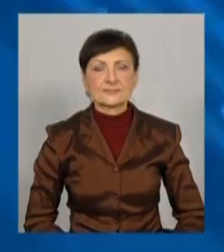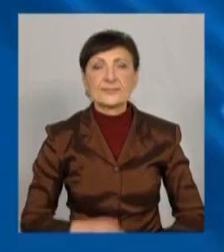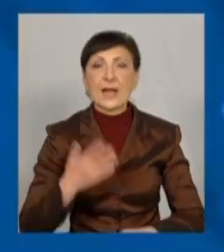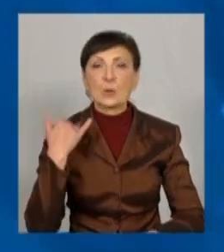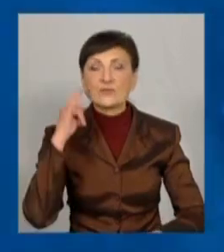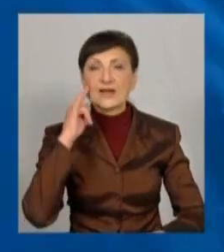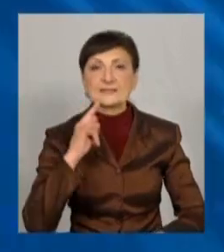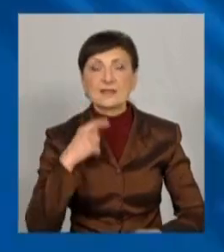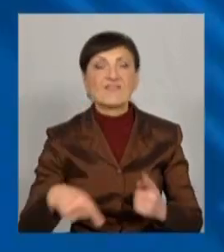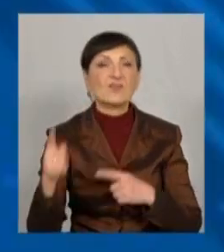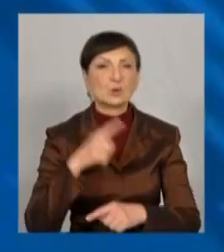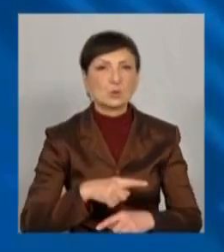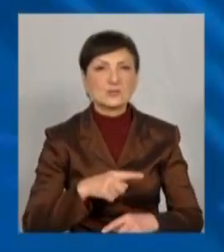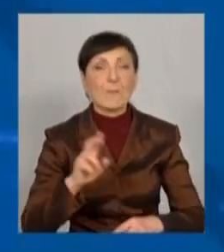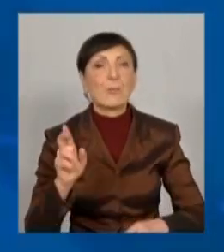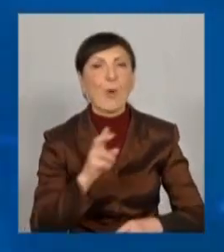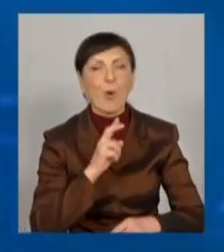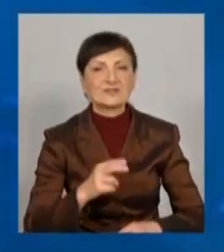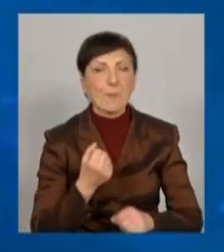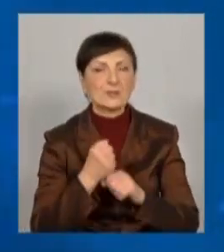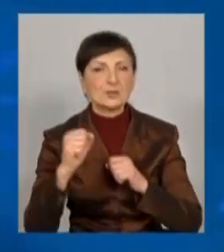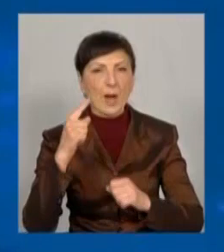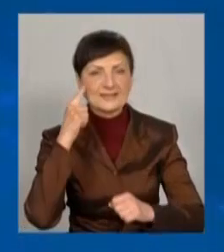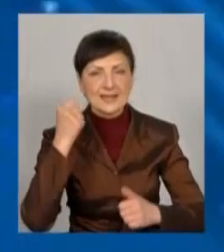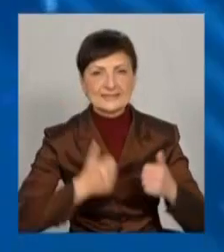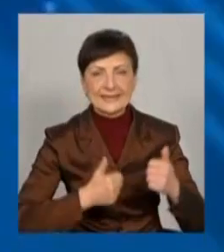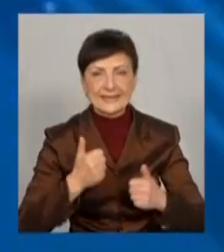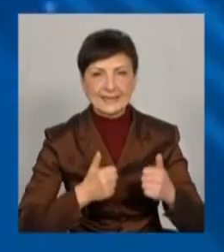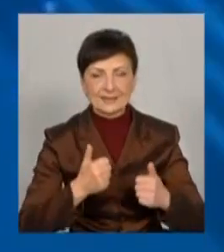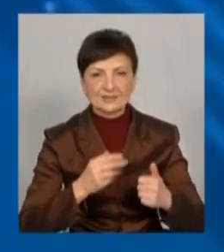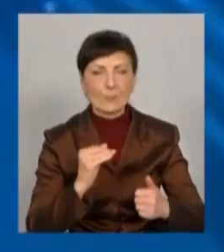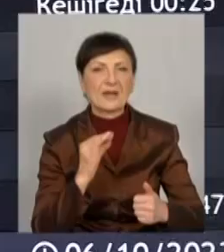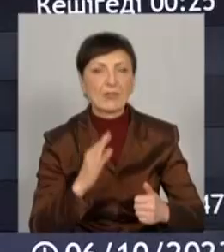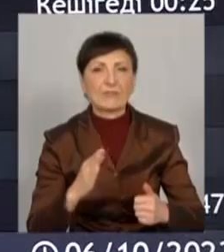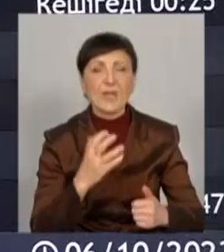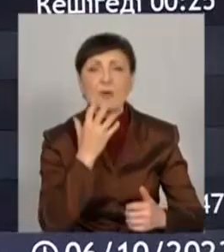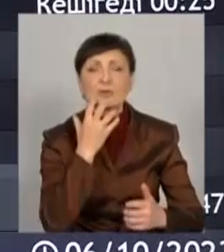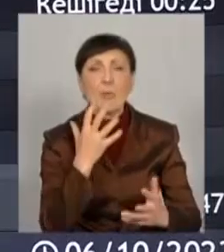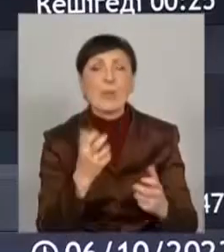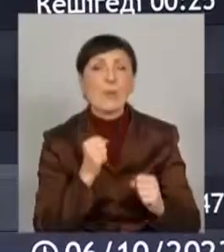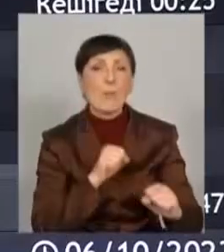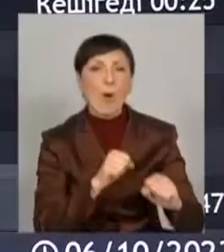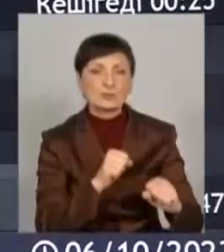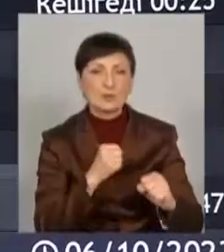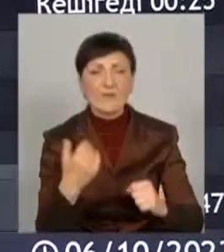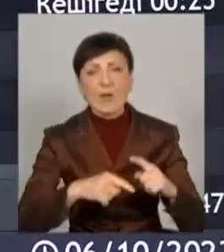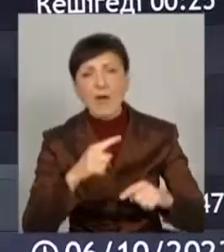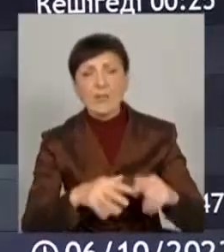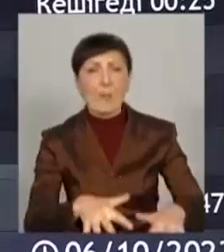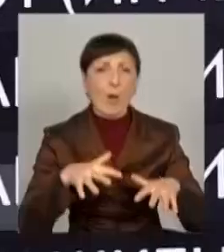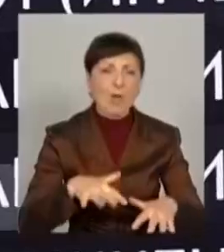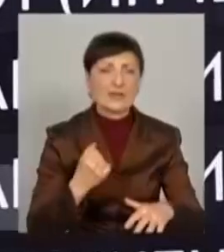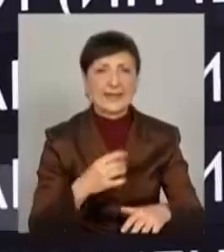Накануне в Казахстан вернулся бронзовый призер азиатских игр Асланбек Шамбергенов. Теплый прием боксеру организовали его близкие, болельщики